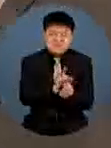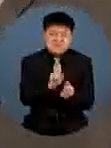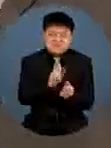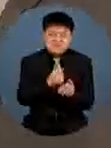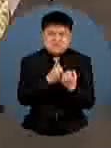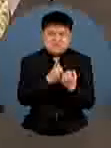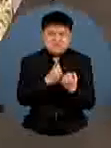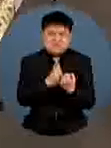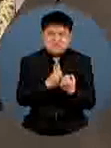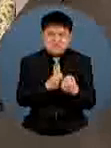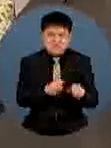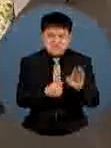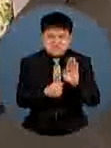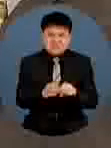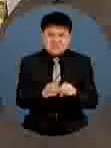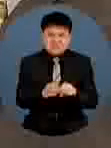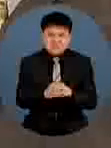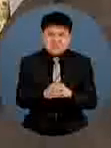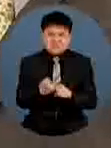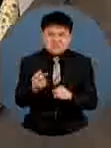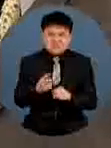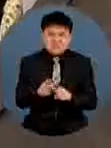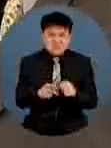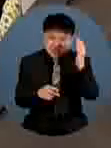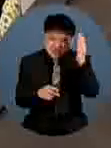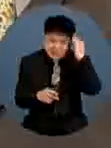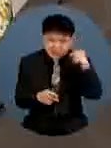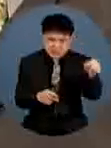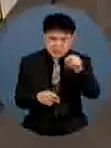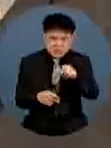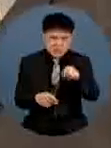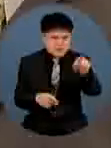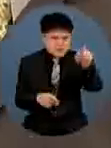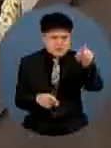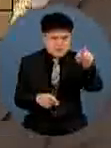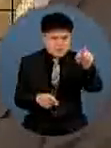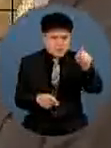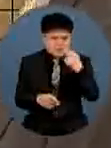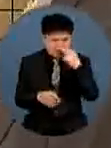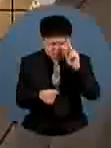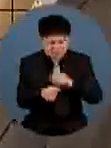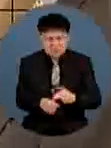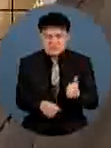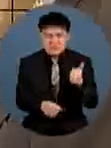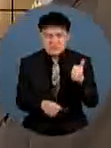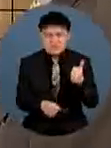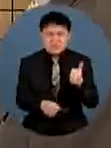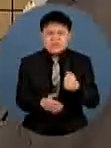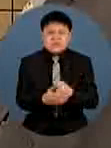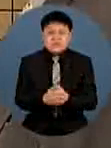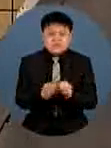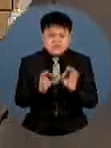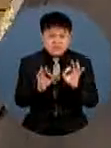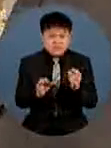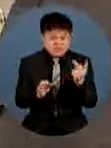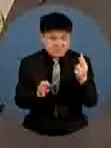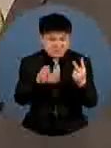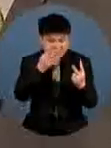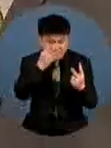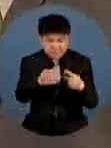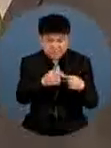수가 묘수였냐면 이렇게 느는 수가 이런 건못 씁니다. 이렇게 느는 수가 기가 막힌 수였어요. 그럼 두 가지를 보여드리겠는데